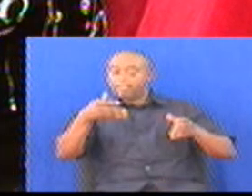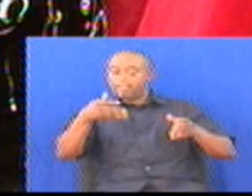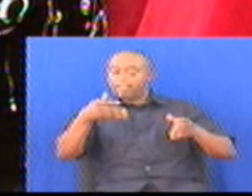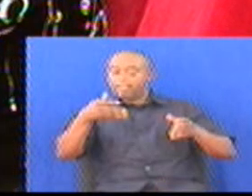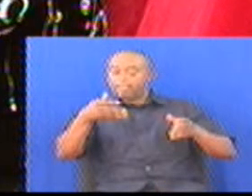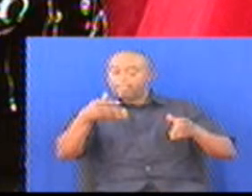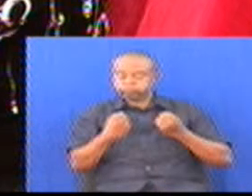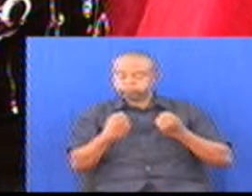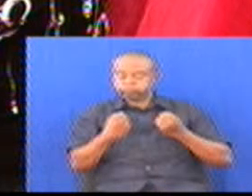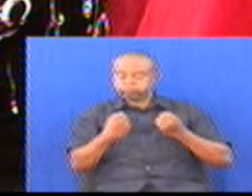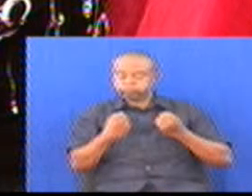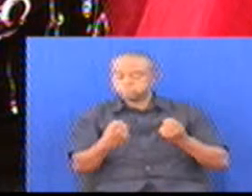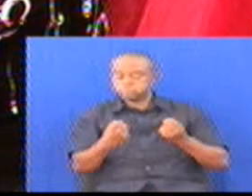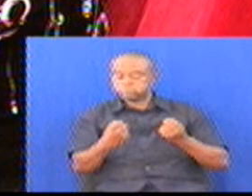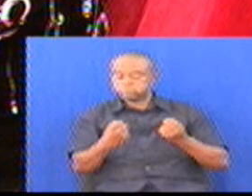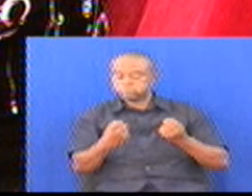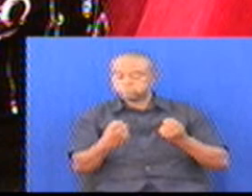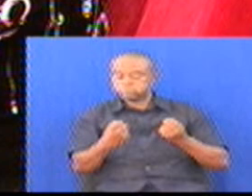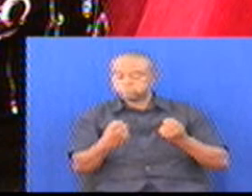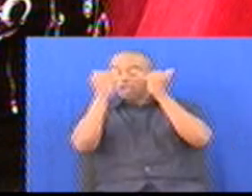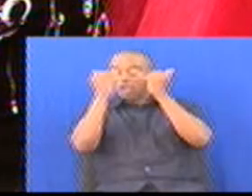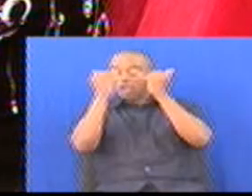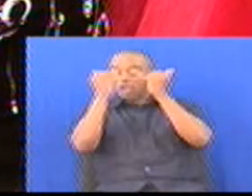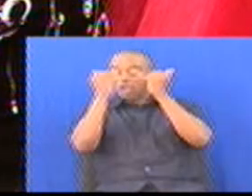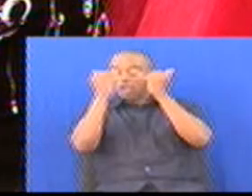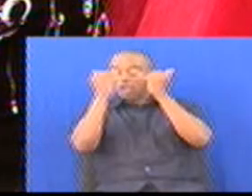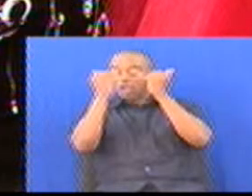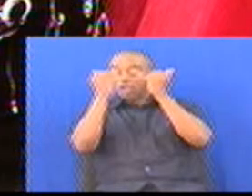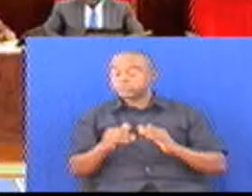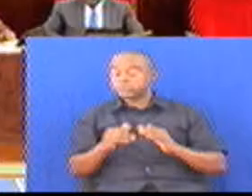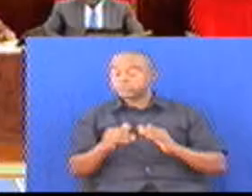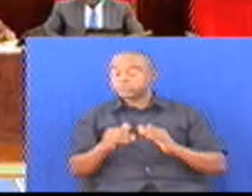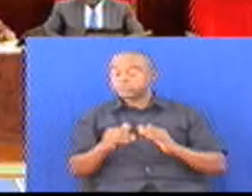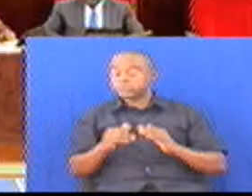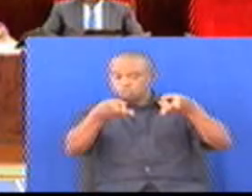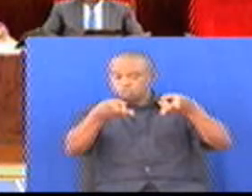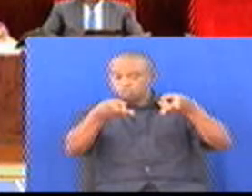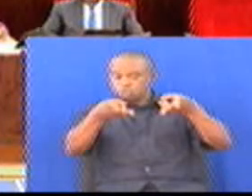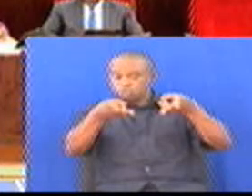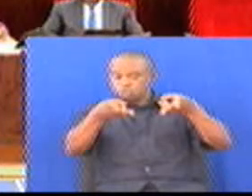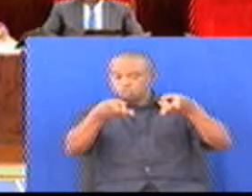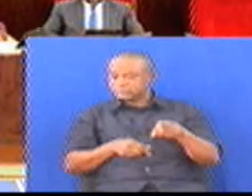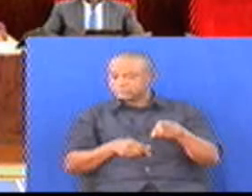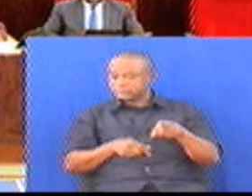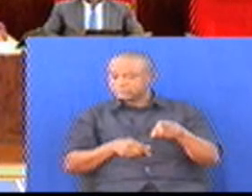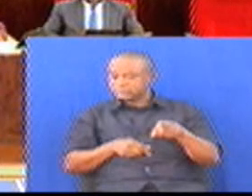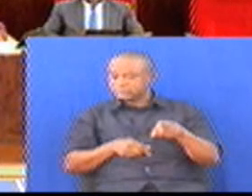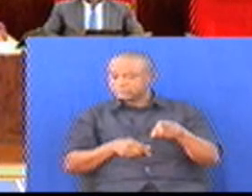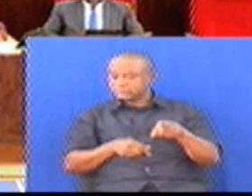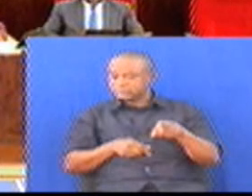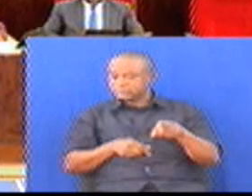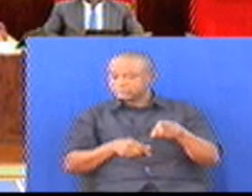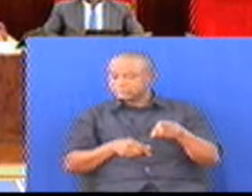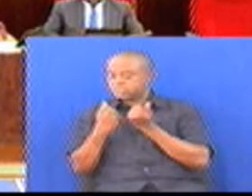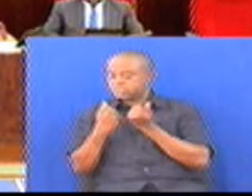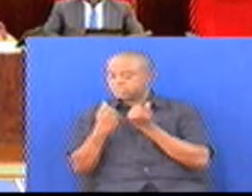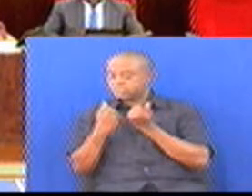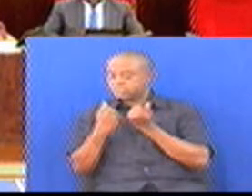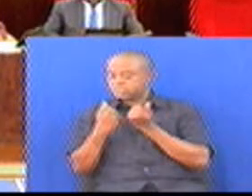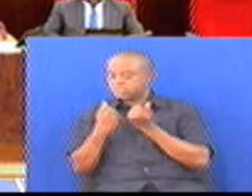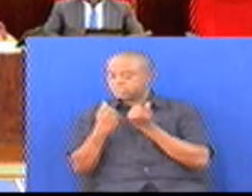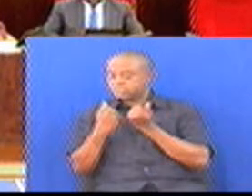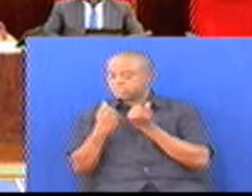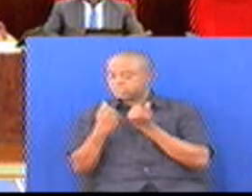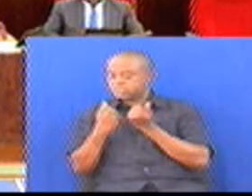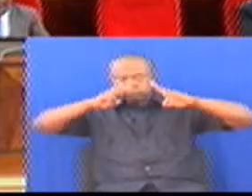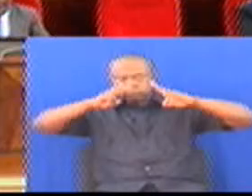na uwekaji wa mfumo jumuishi wa ulinzi wa bandari, yani integrated port security, na ufungaji wa mashine za kukagua mizigo